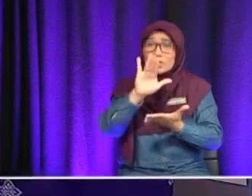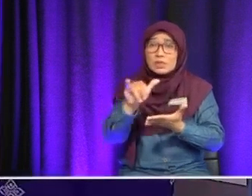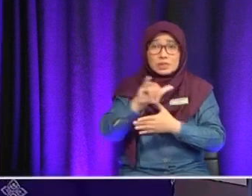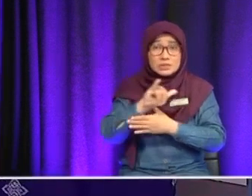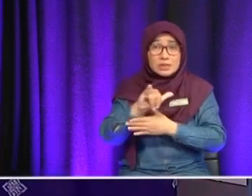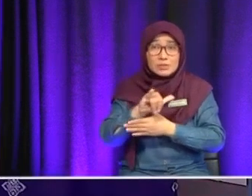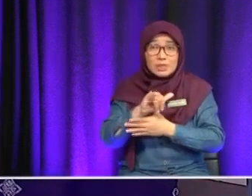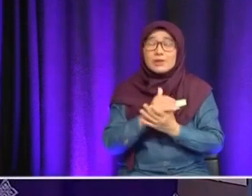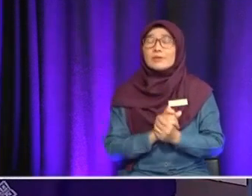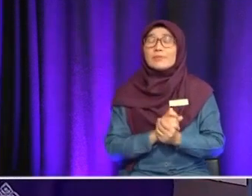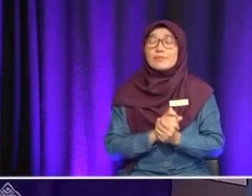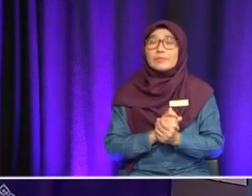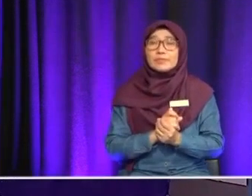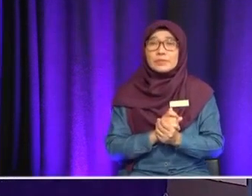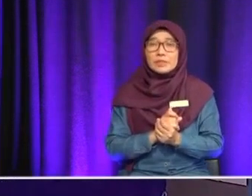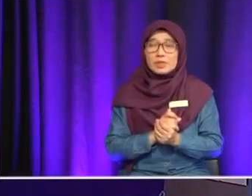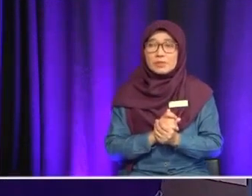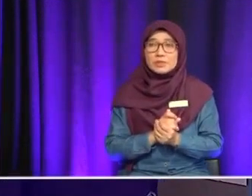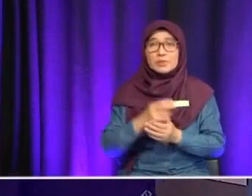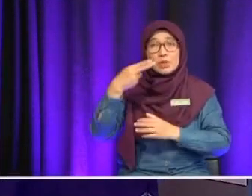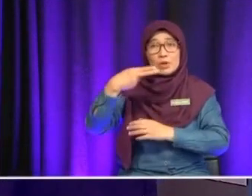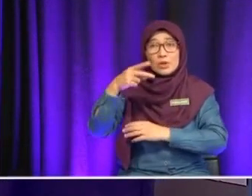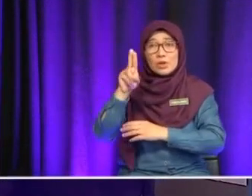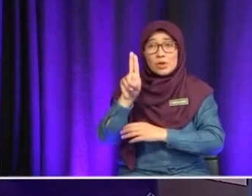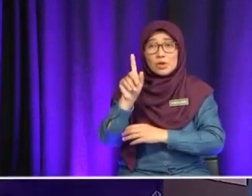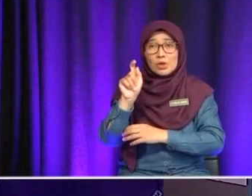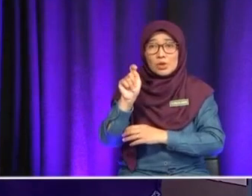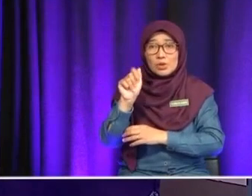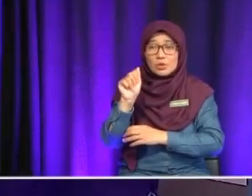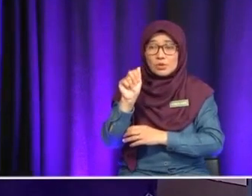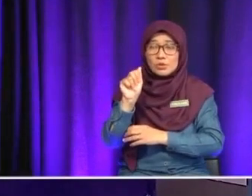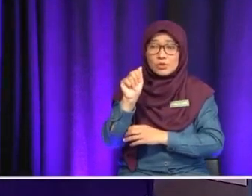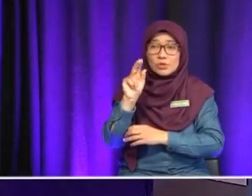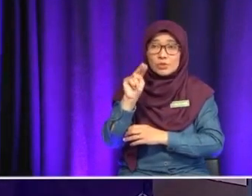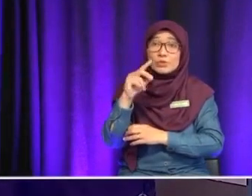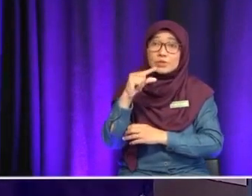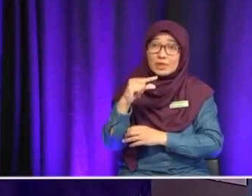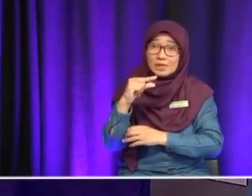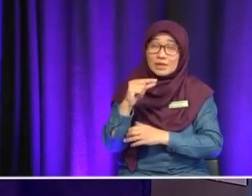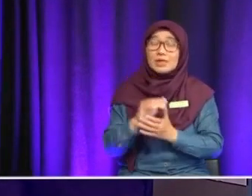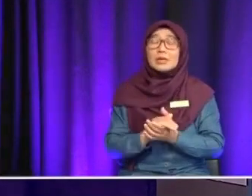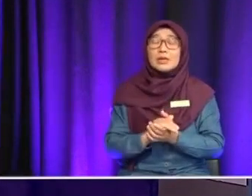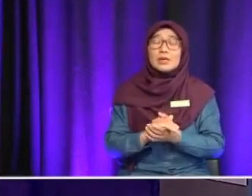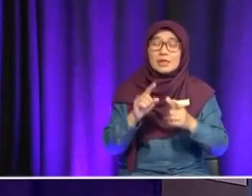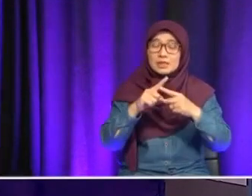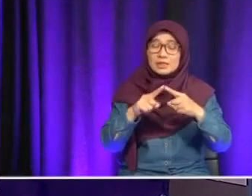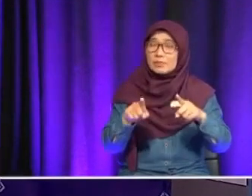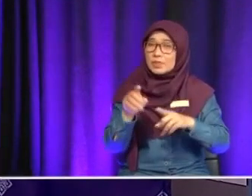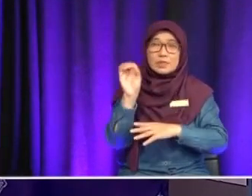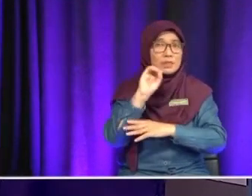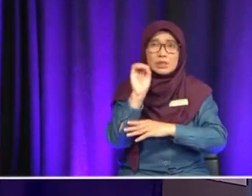itu sistemnya adalah sistem hutang. Memberi hutang. Tapi, dia tiada